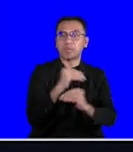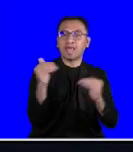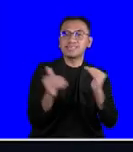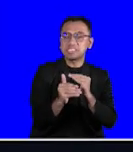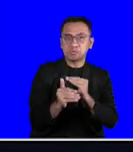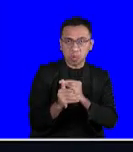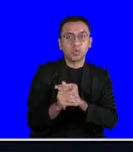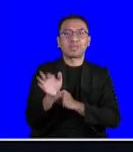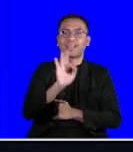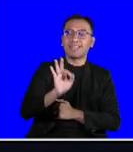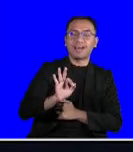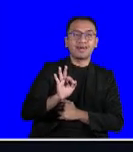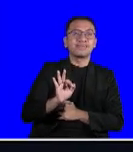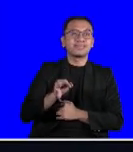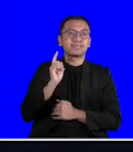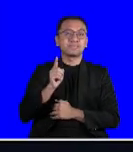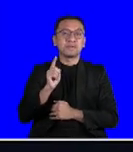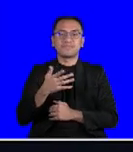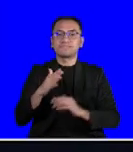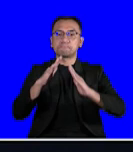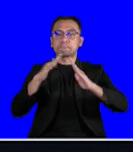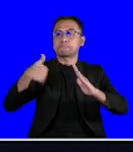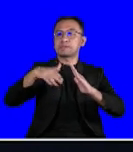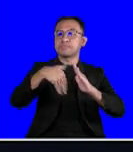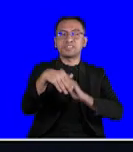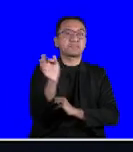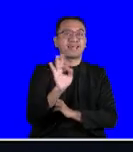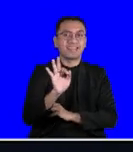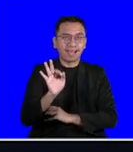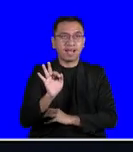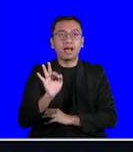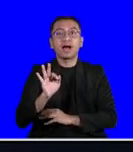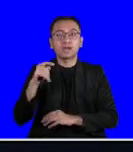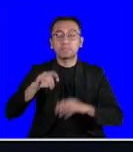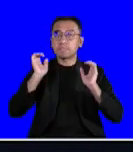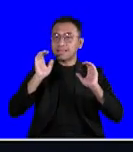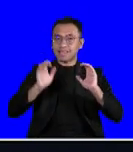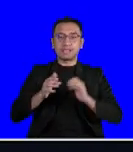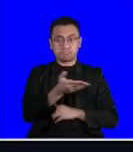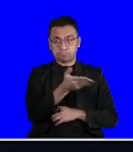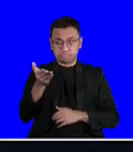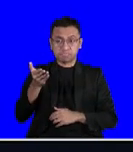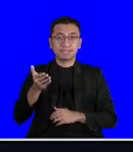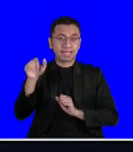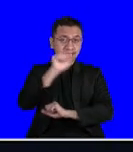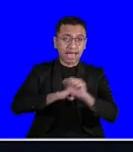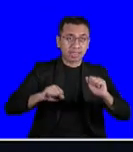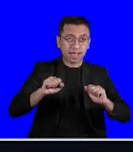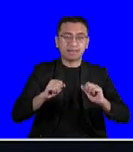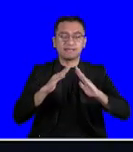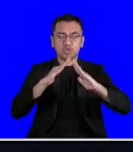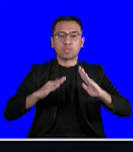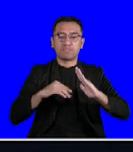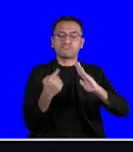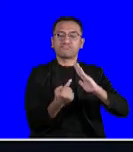berbagai aktivitas di luar banyak dikurangi dan Anda lebih banyak menghabiskan waktu atau melaksanakan berbagai aktivitas di dalam